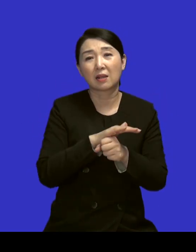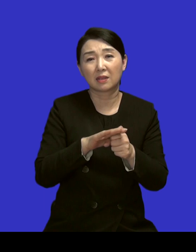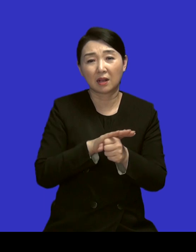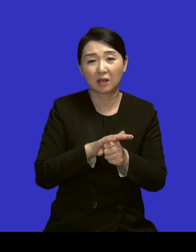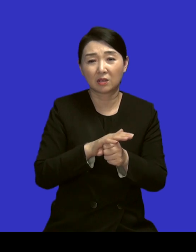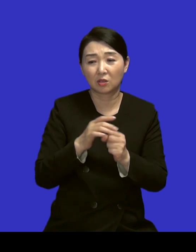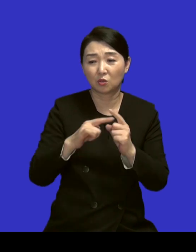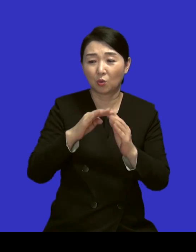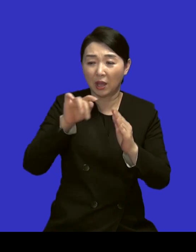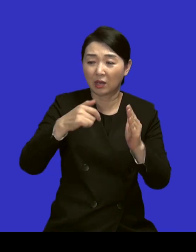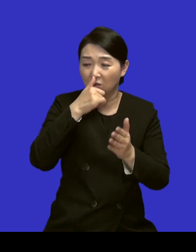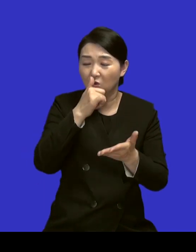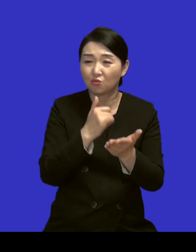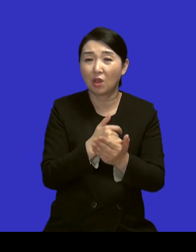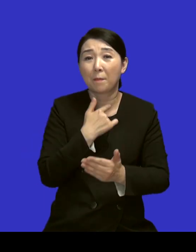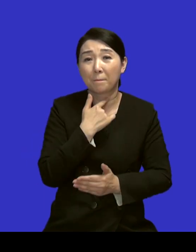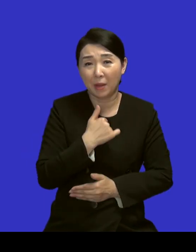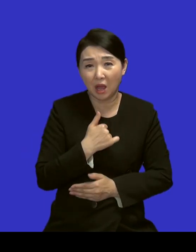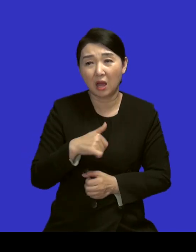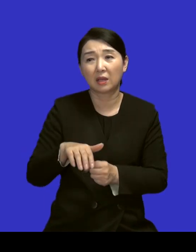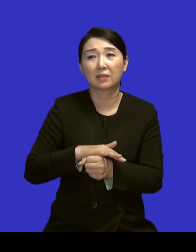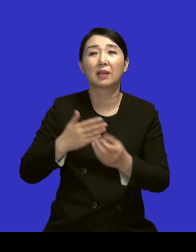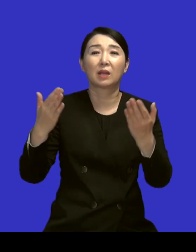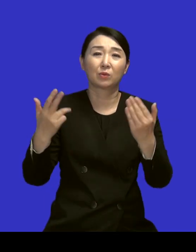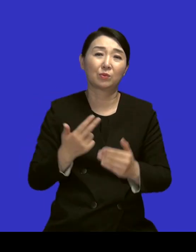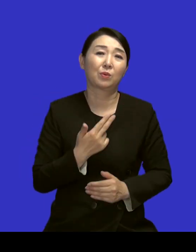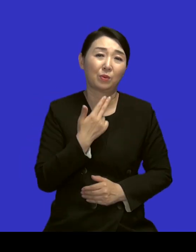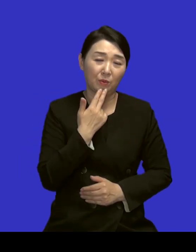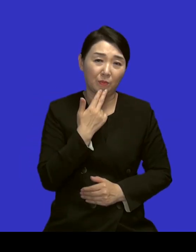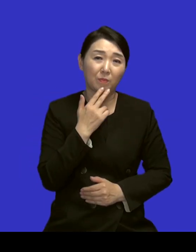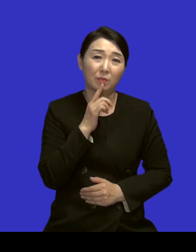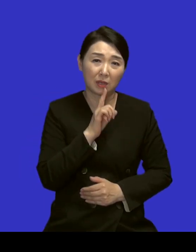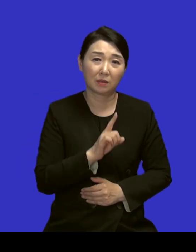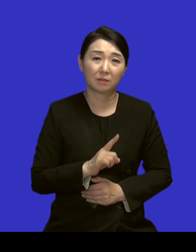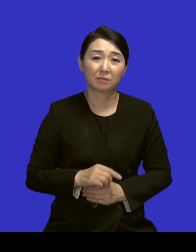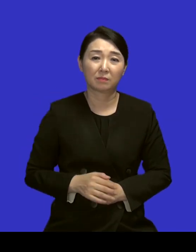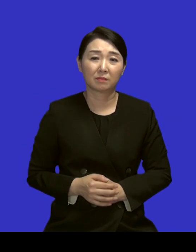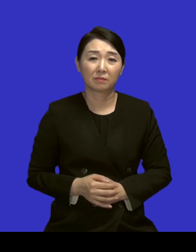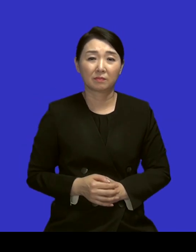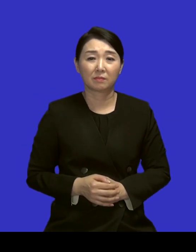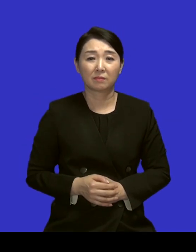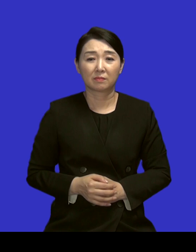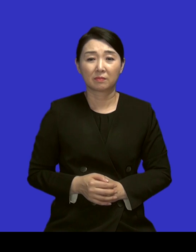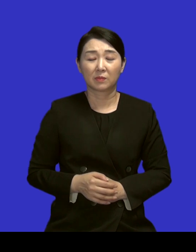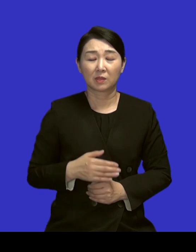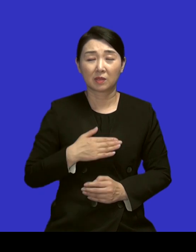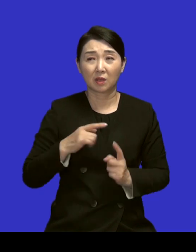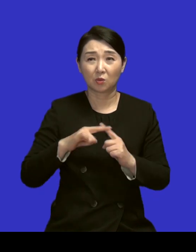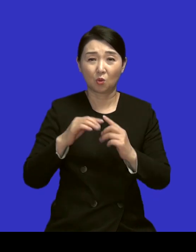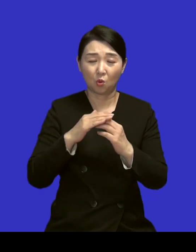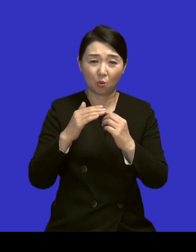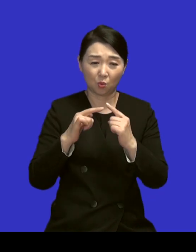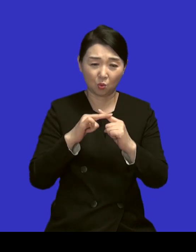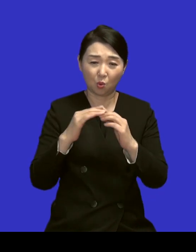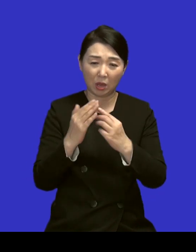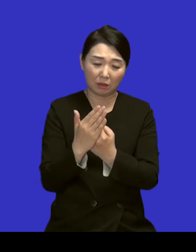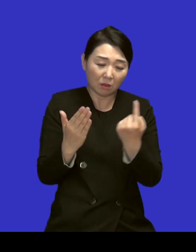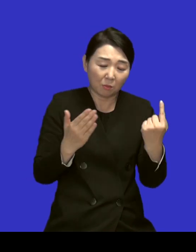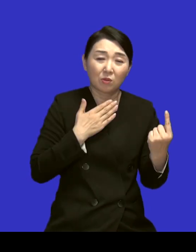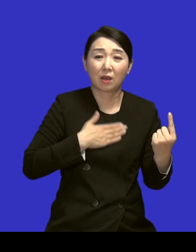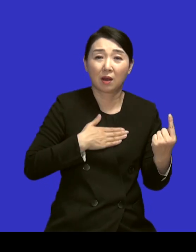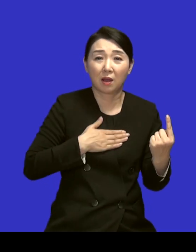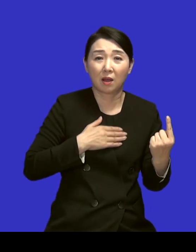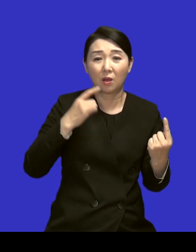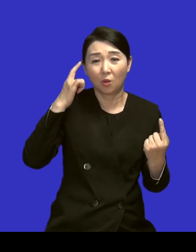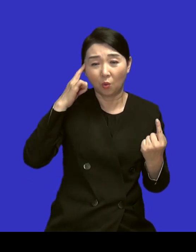교회에서 죄 지은 아이들을 절대 사랑해 주지 않아요. 제가 나와보니 알겠어요. 교회는 절대